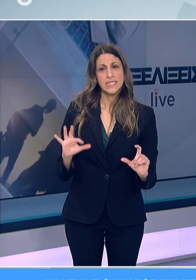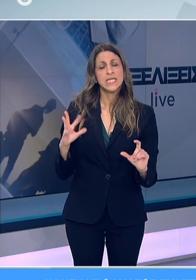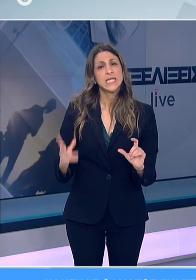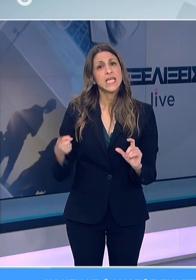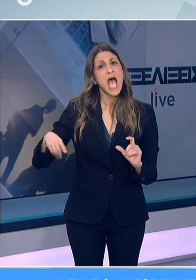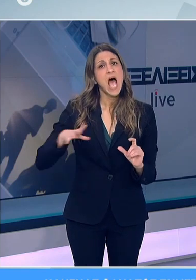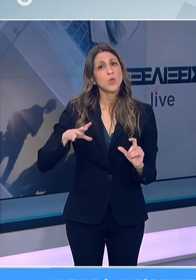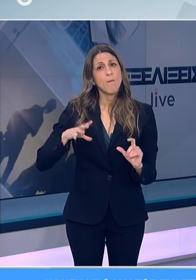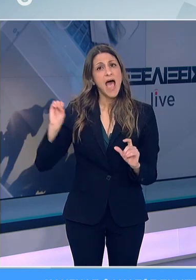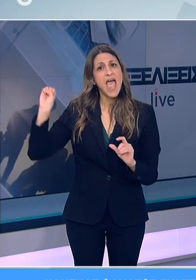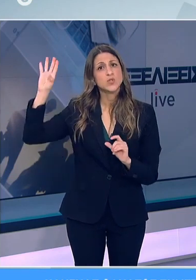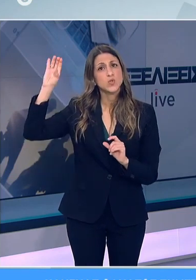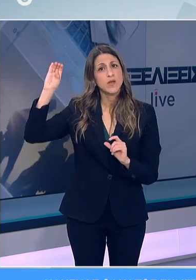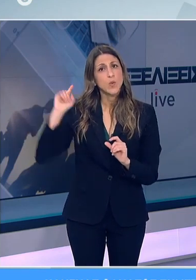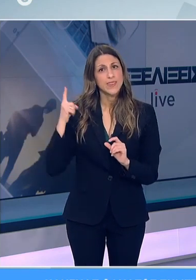Ελλάδα?